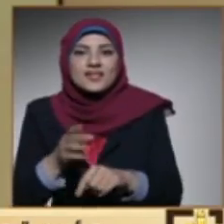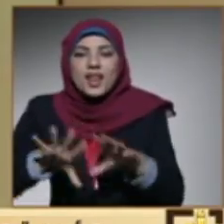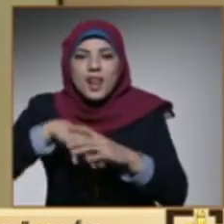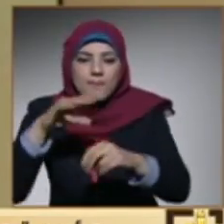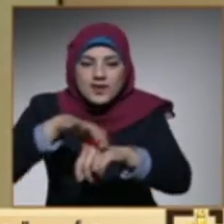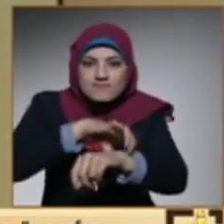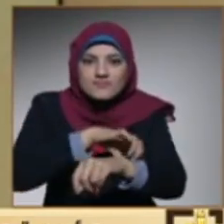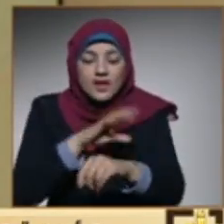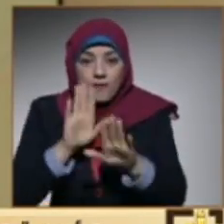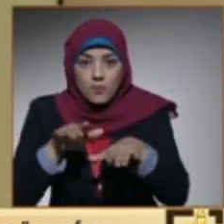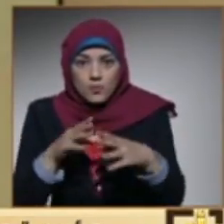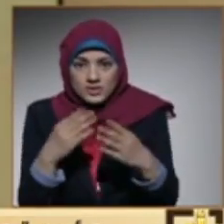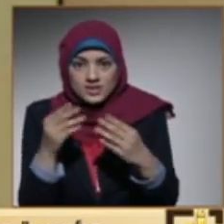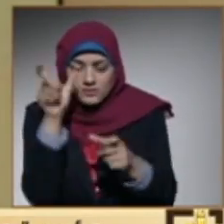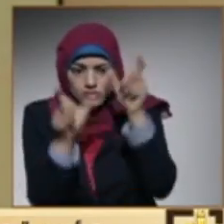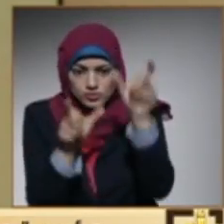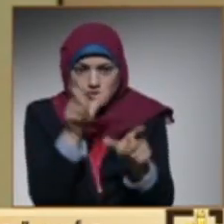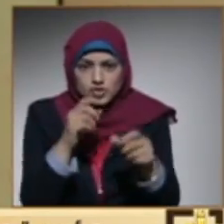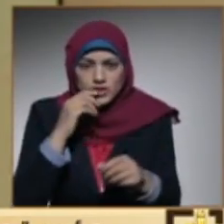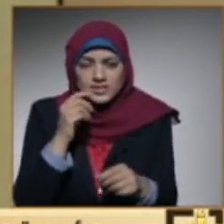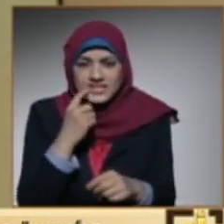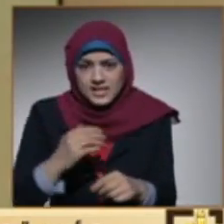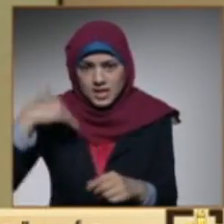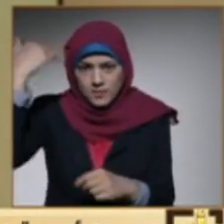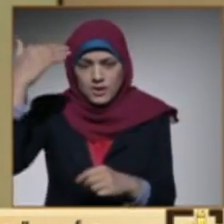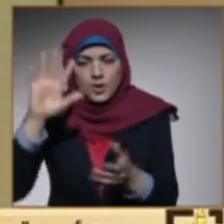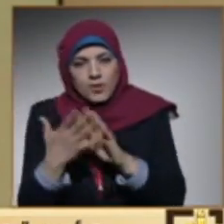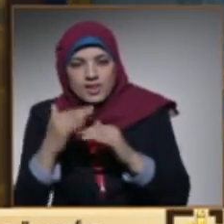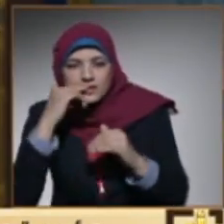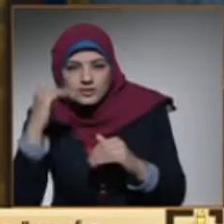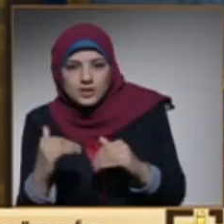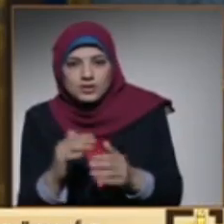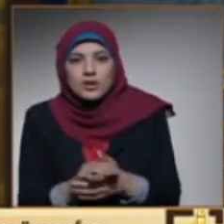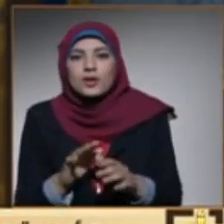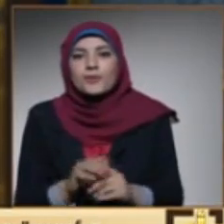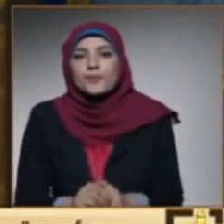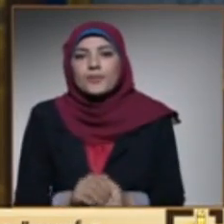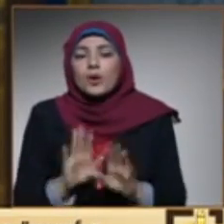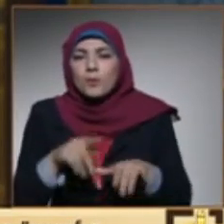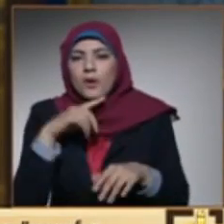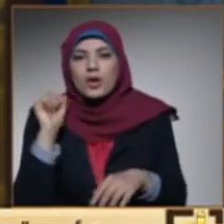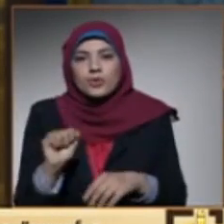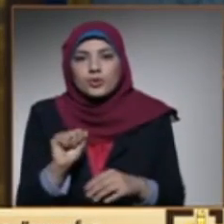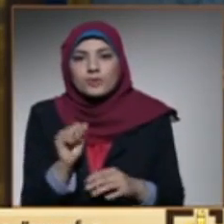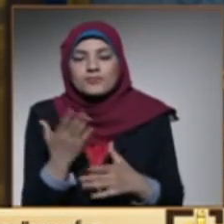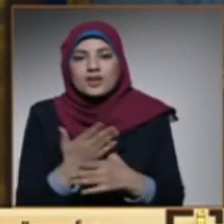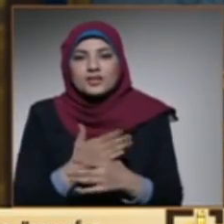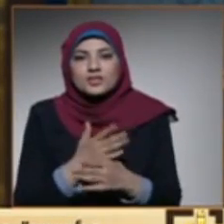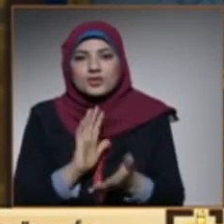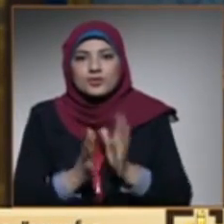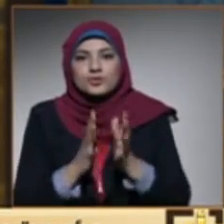أو بحد كبير زي البني آدمين العاديين، ولا بتبقى في فرق؟ هم عندهم طبعا عشان خاطر الإشارة أصلا بتعتمد